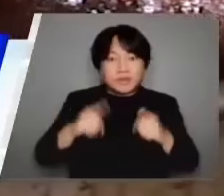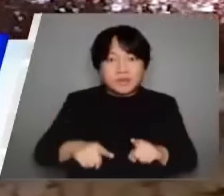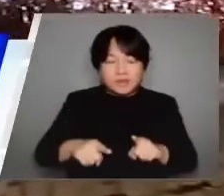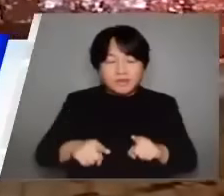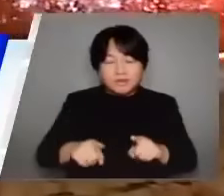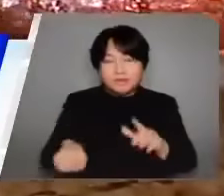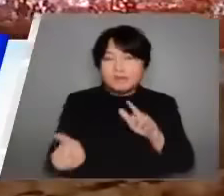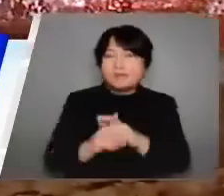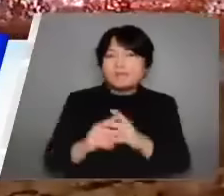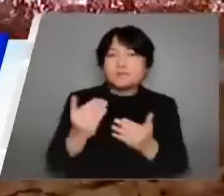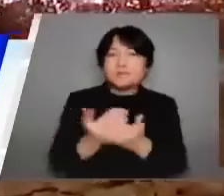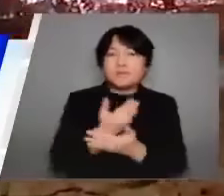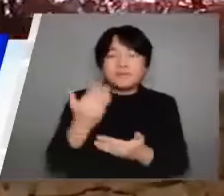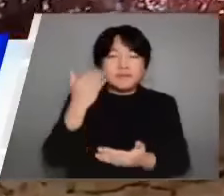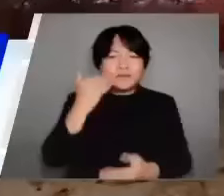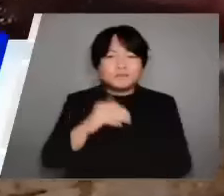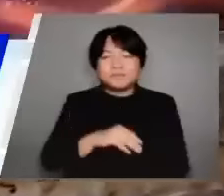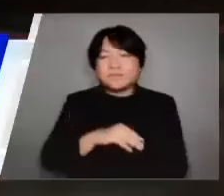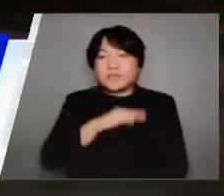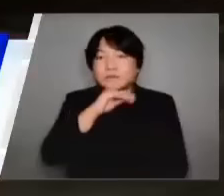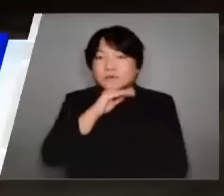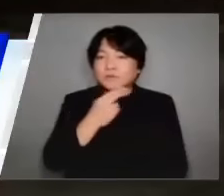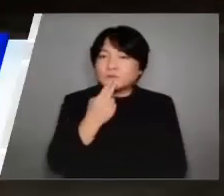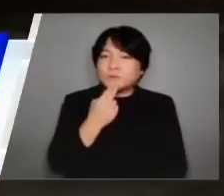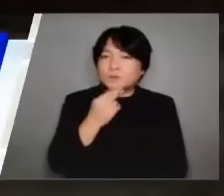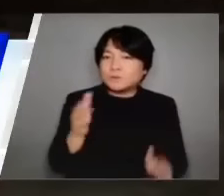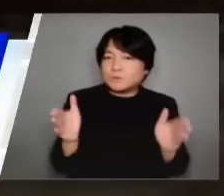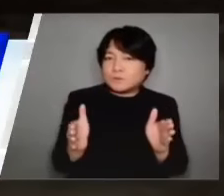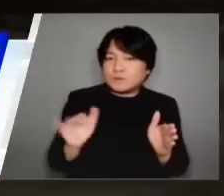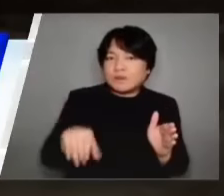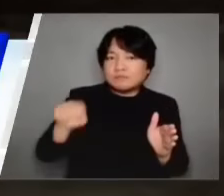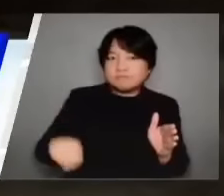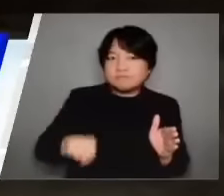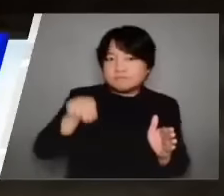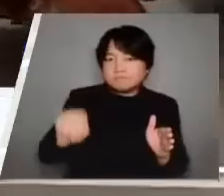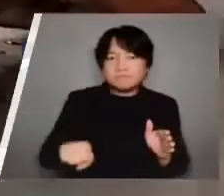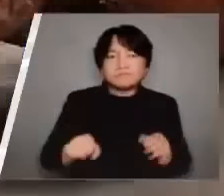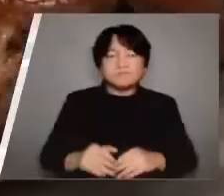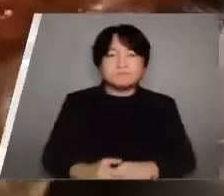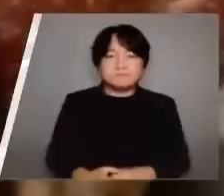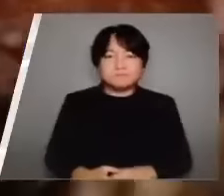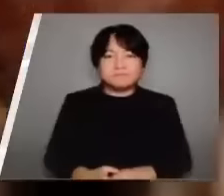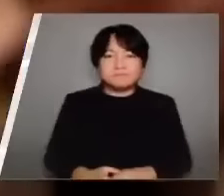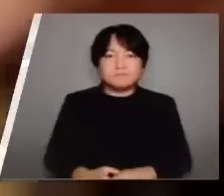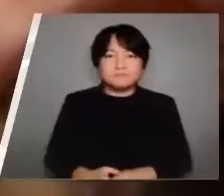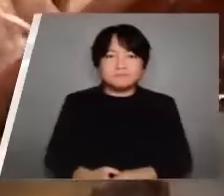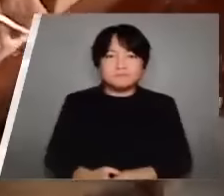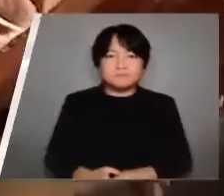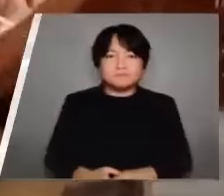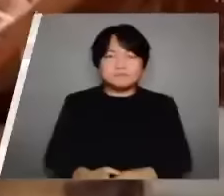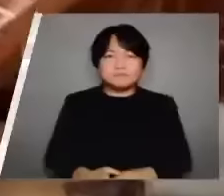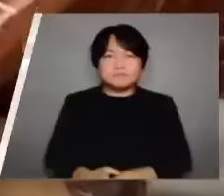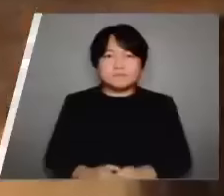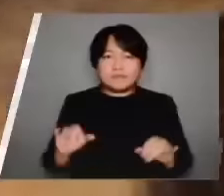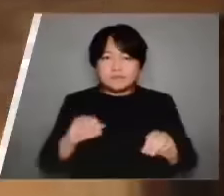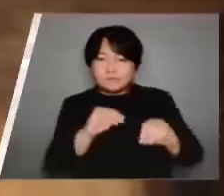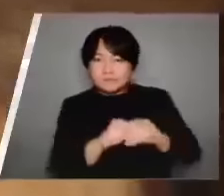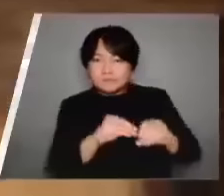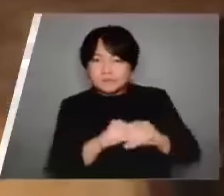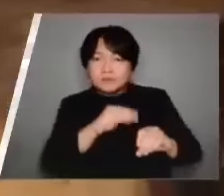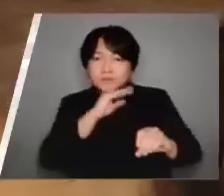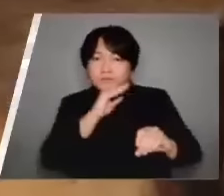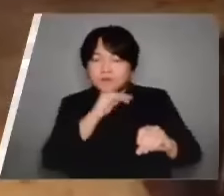ilang lingo lang ang edad ng inihaw na baboy kaboom nauso rin ng stuff lechon gaya nitong pinalamanan ng